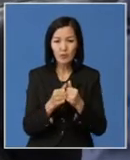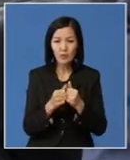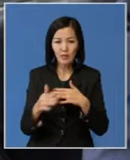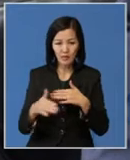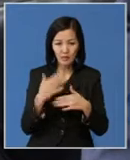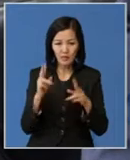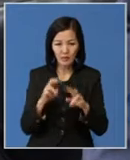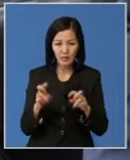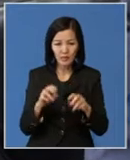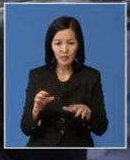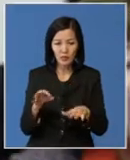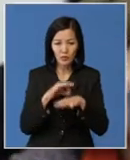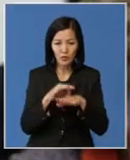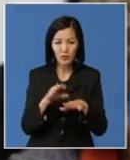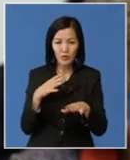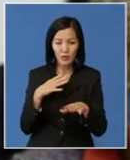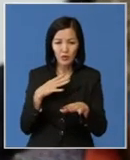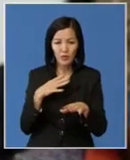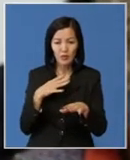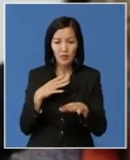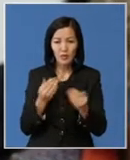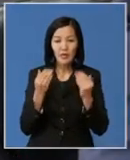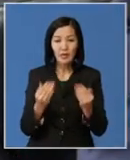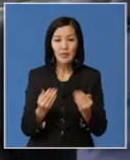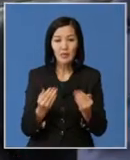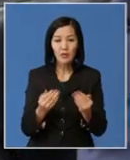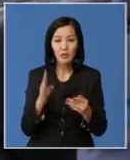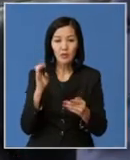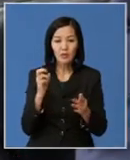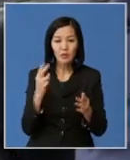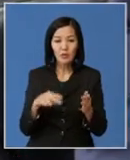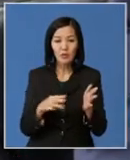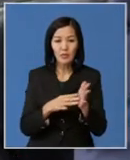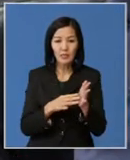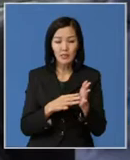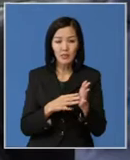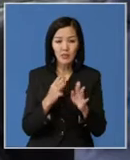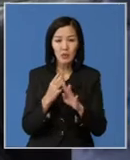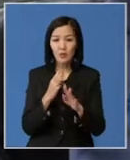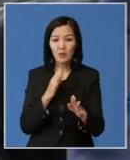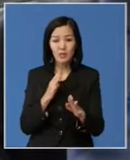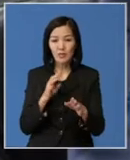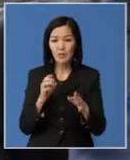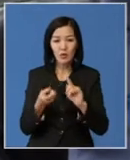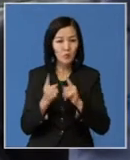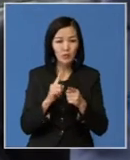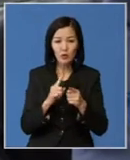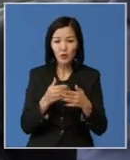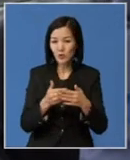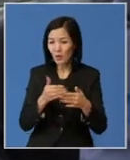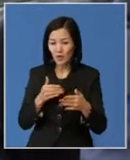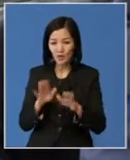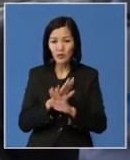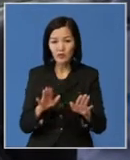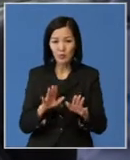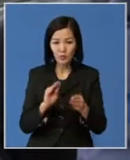бойынша тексерісте жүрді. Ал сіздің қазіргі кезегіңіз 428, сіздің кезегіңіз ешқайда өзгерген жоқ, ешқайда артқа жылжып кеткен жоқ. Сіздің